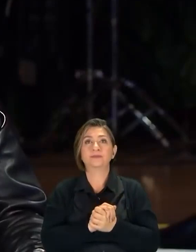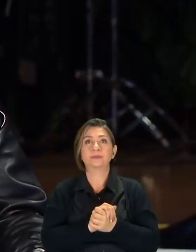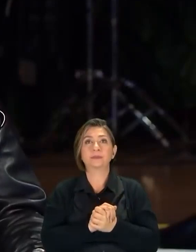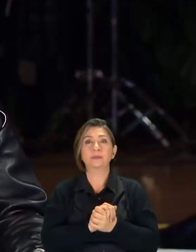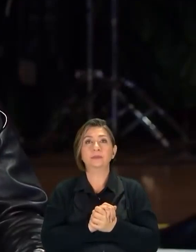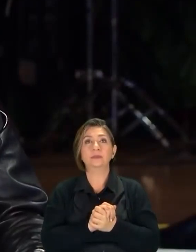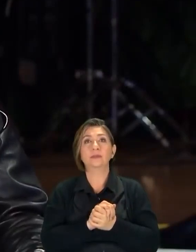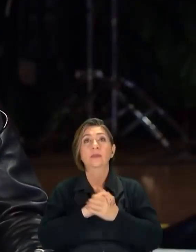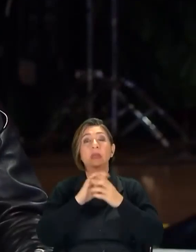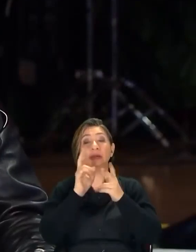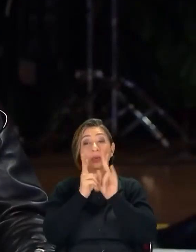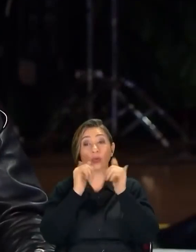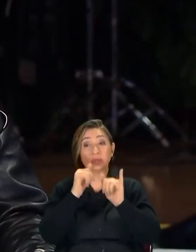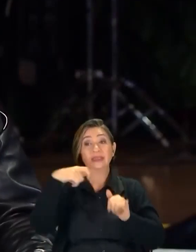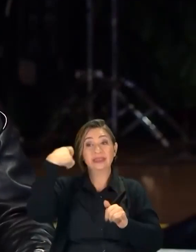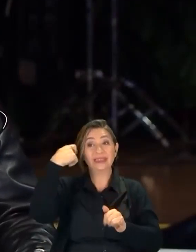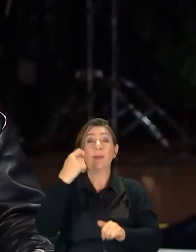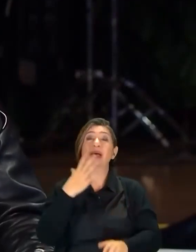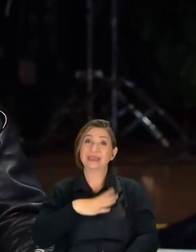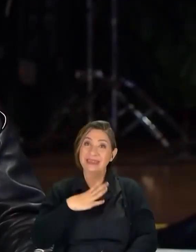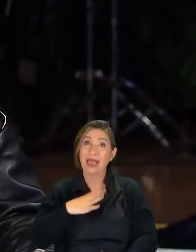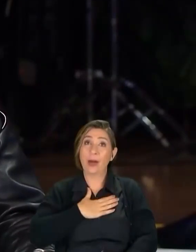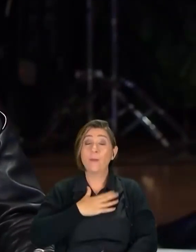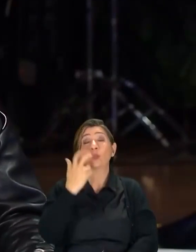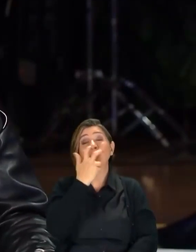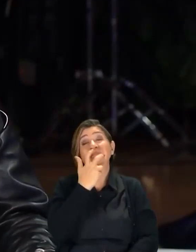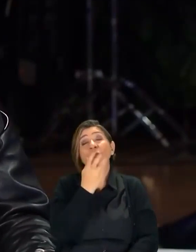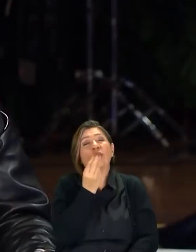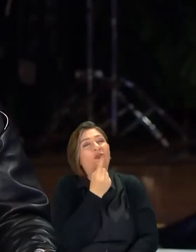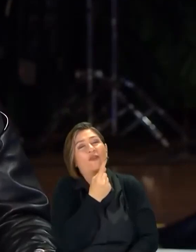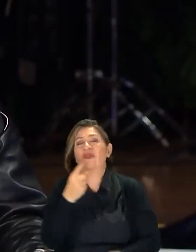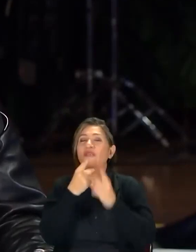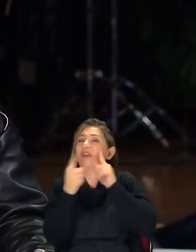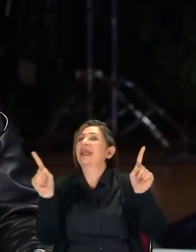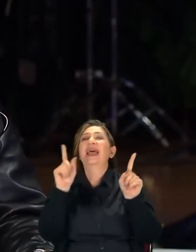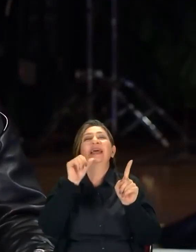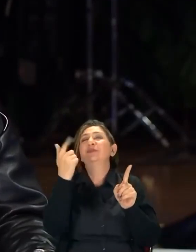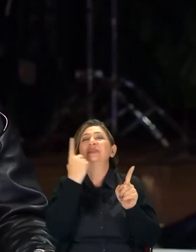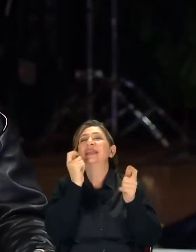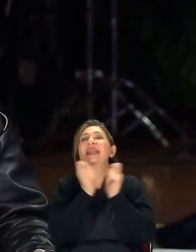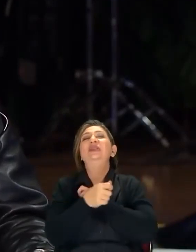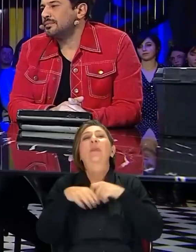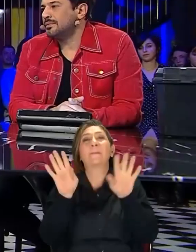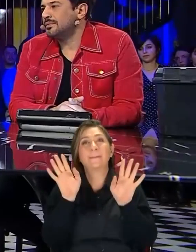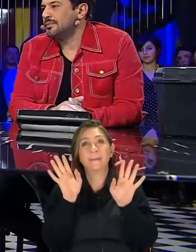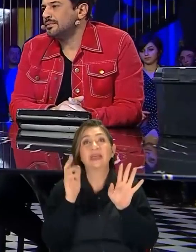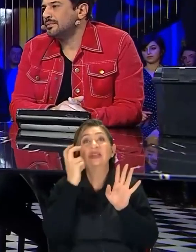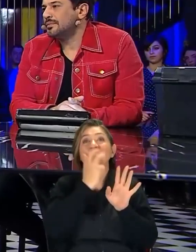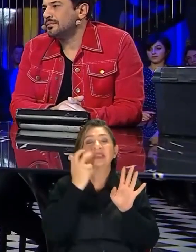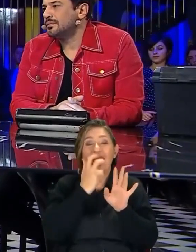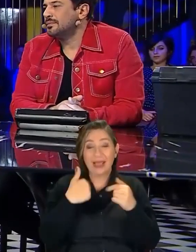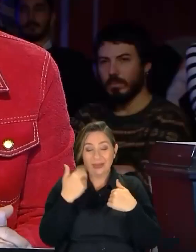Eee oyunculukta diyorsun sinema tercihim ama müziğin yeri bambaşka hiçbir şeye değişmeyeceğim bir durum şarkı